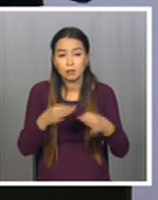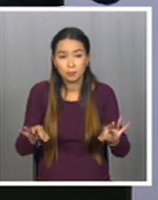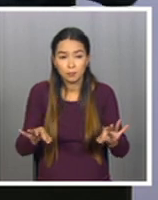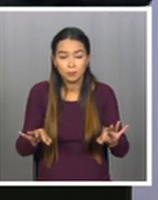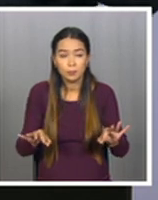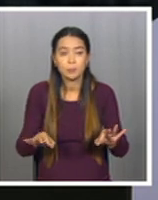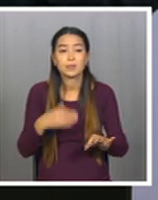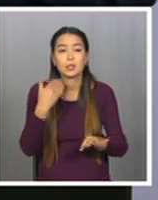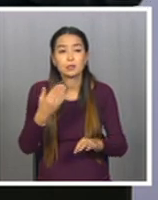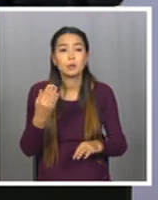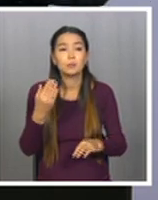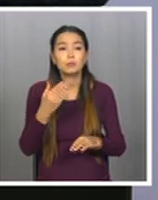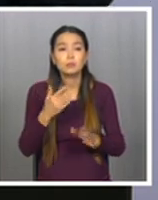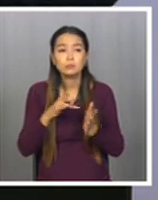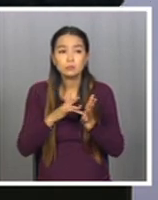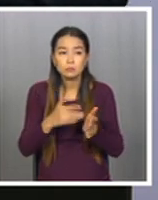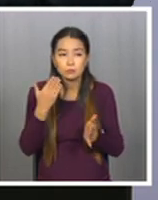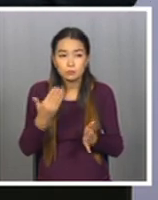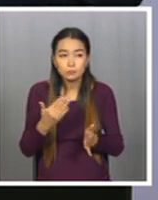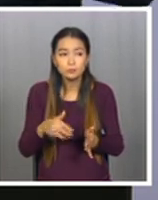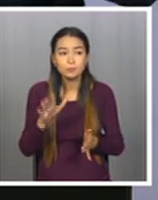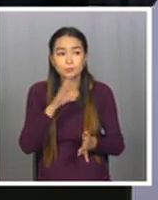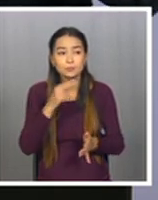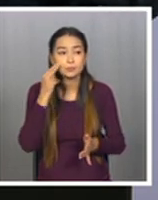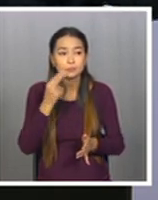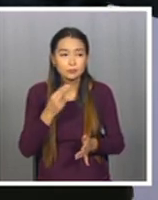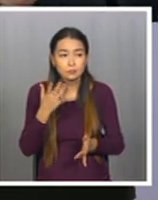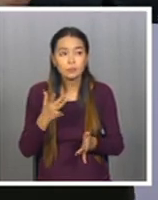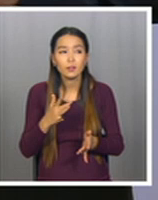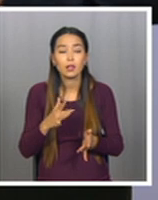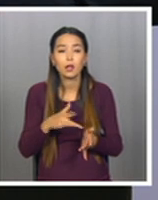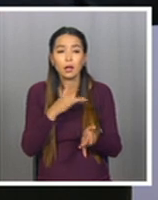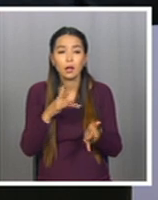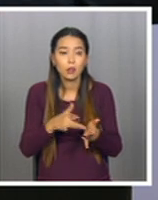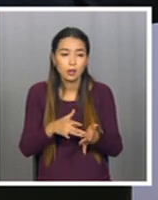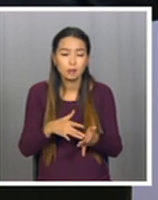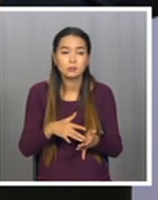Олардың қатарында біз Қытай Халық Республикасын атап көрсетуімізге болады.